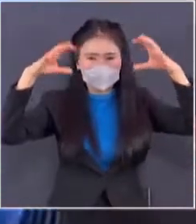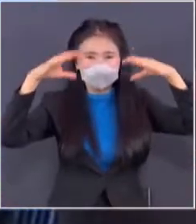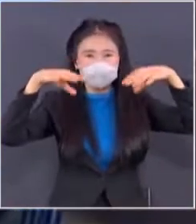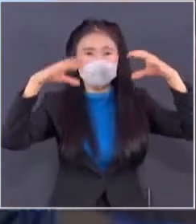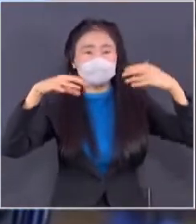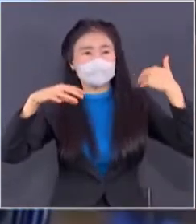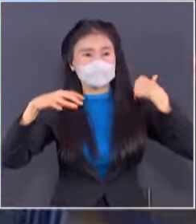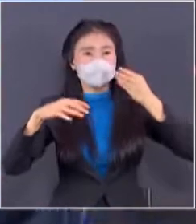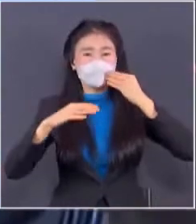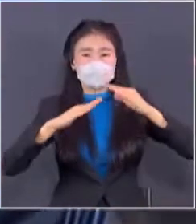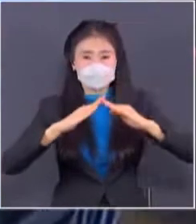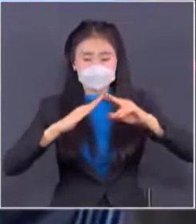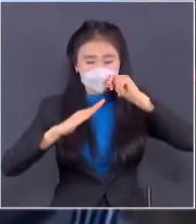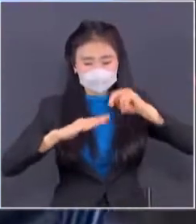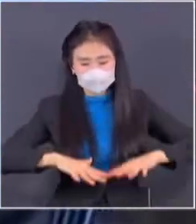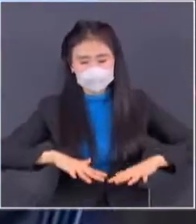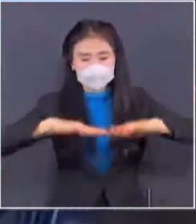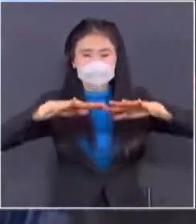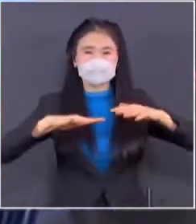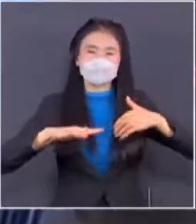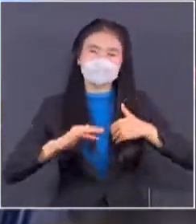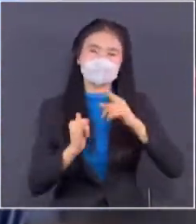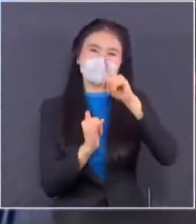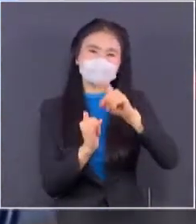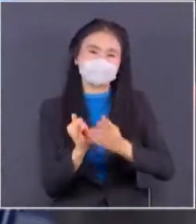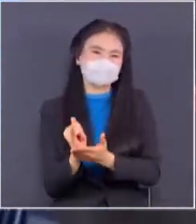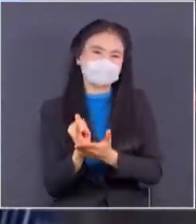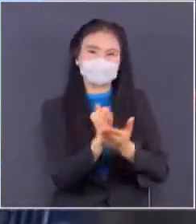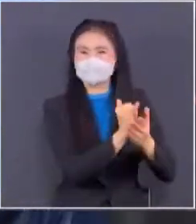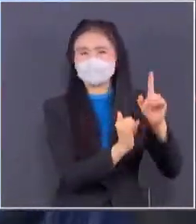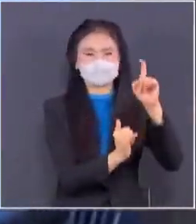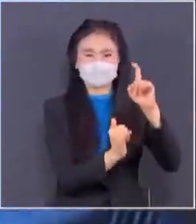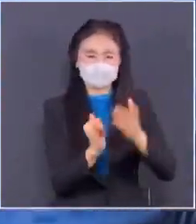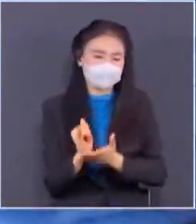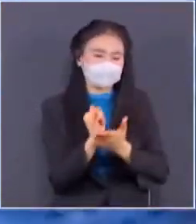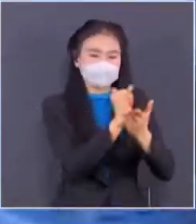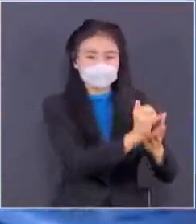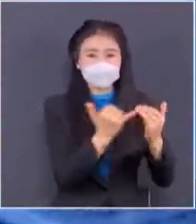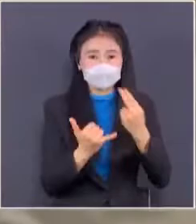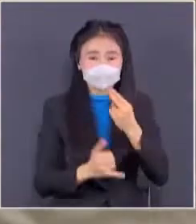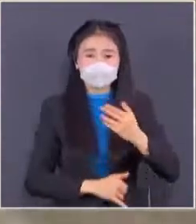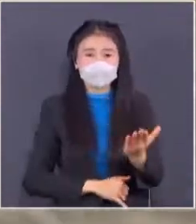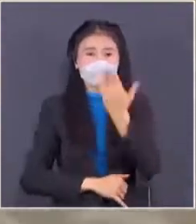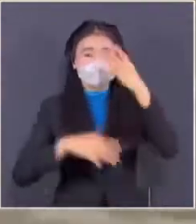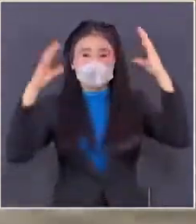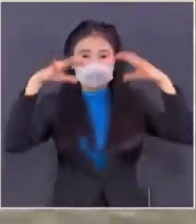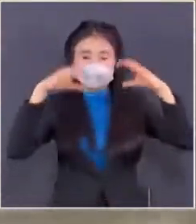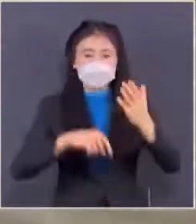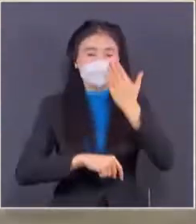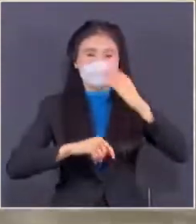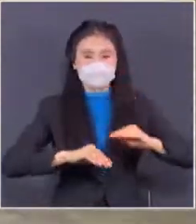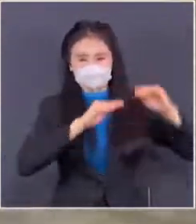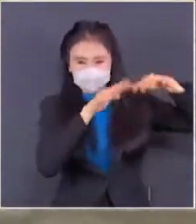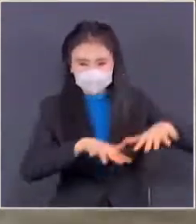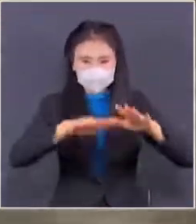ณผู้ชมทำให้บ้านเกิดน้ำท่วมไม่สามารถบำเพ็ญกุศลศพที่บ้านได้ซึ่งสถานการณ์น้ำท่วมฉับพลันในครั้งนี้ทำให้ชาวบ้านหล